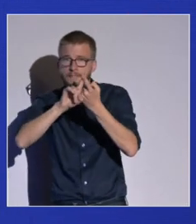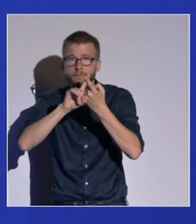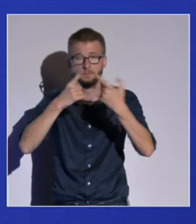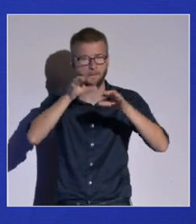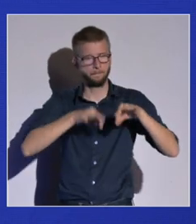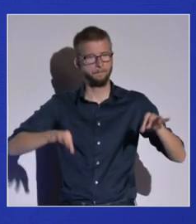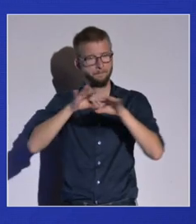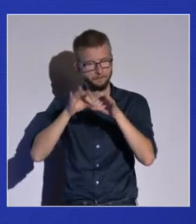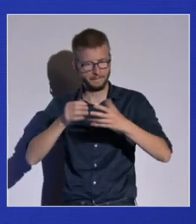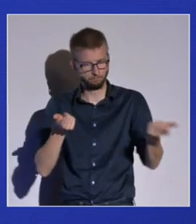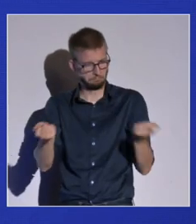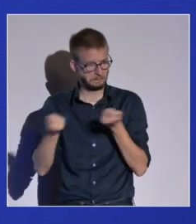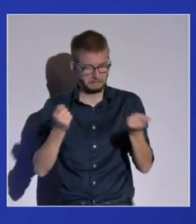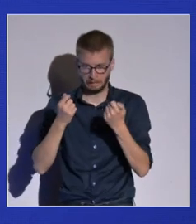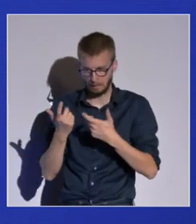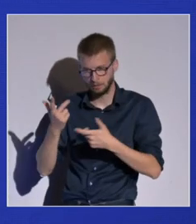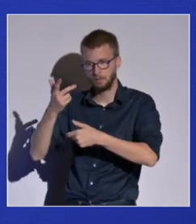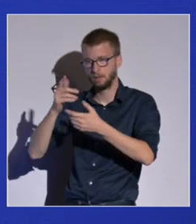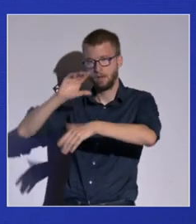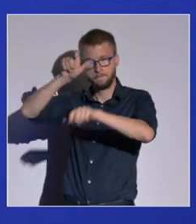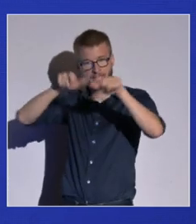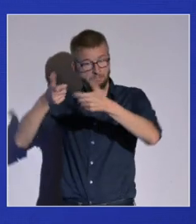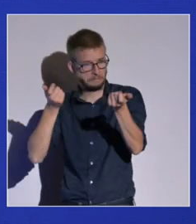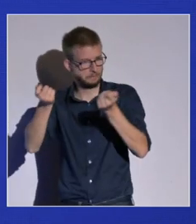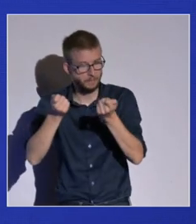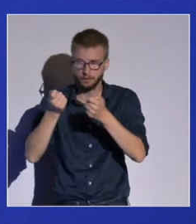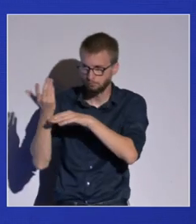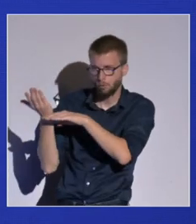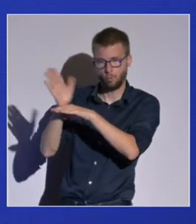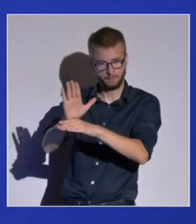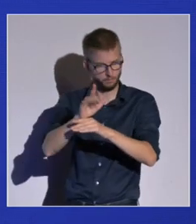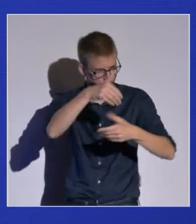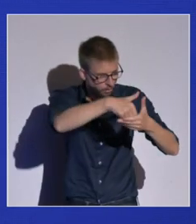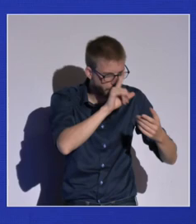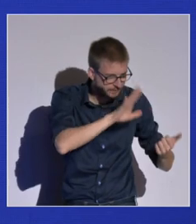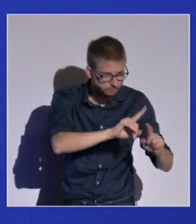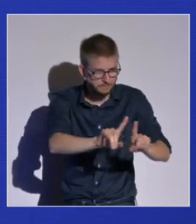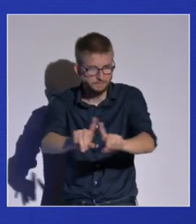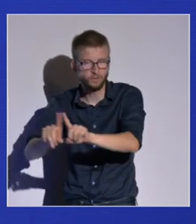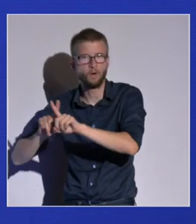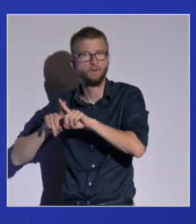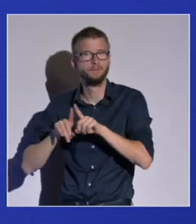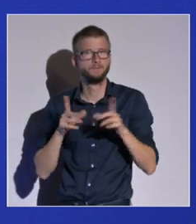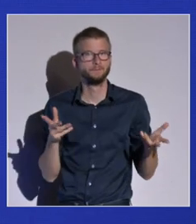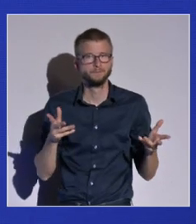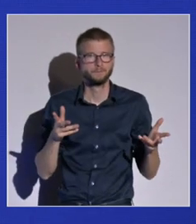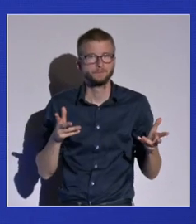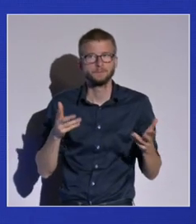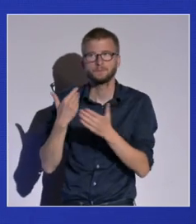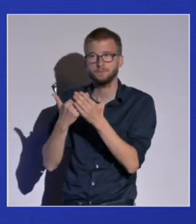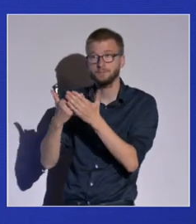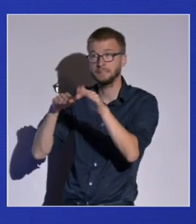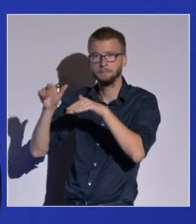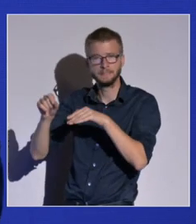sa diversité. Et ceci fait que les objections à ce système n'existeront plus. Et d'ailleurs, si on réfléchit une